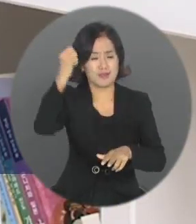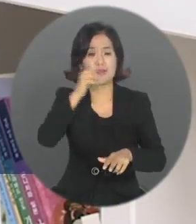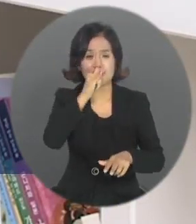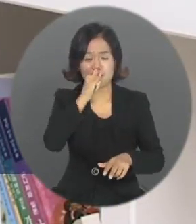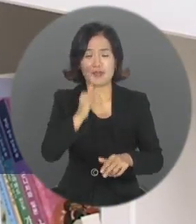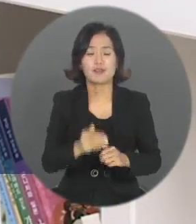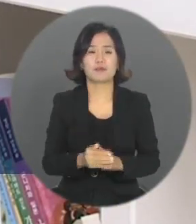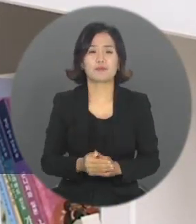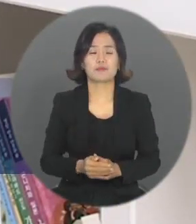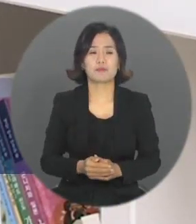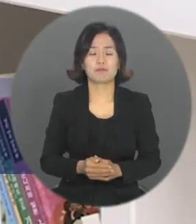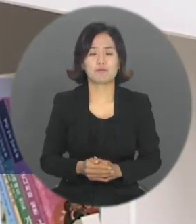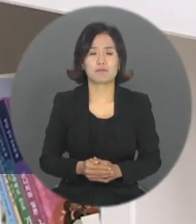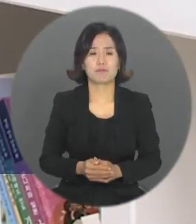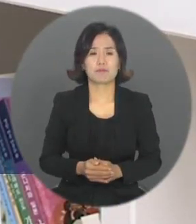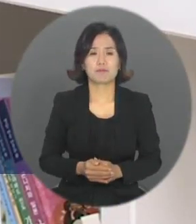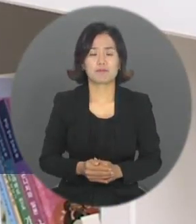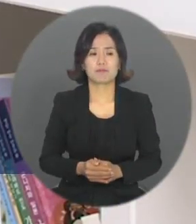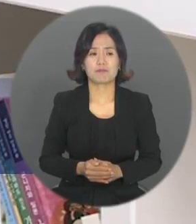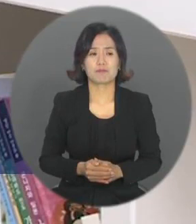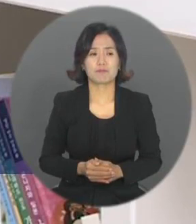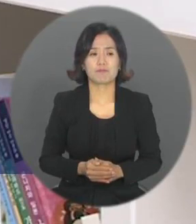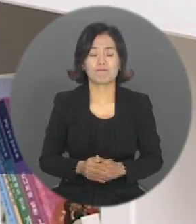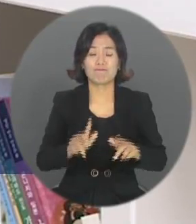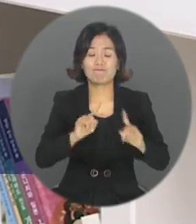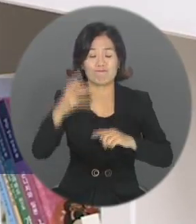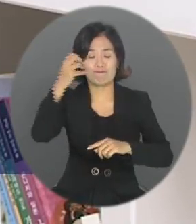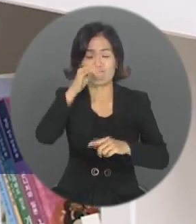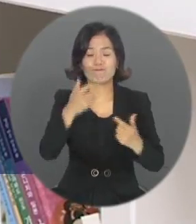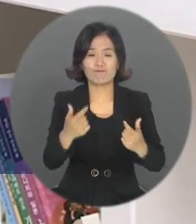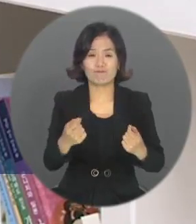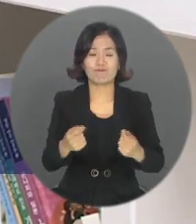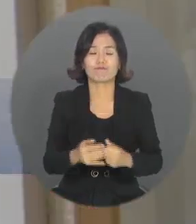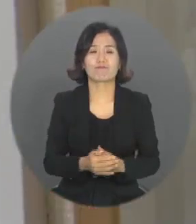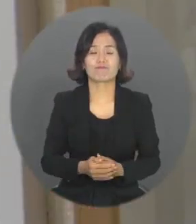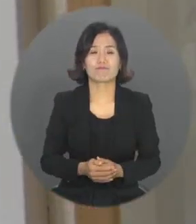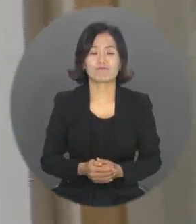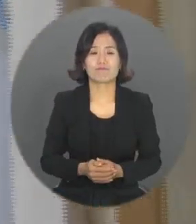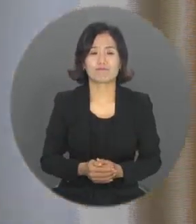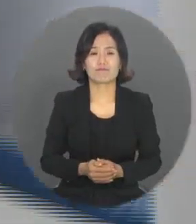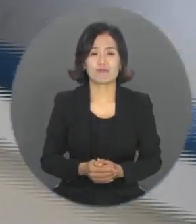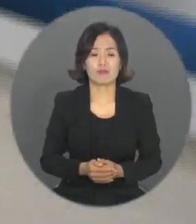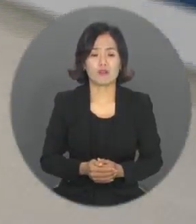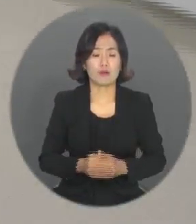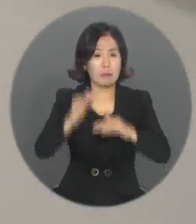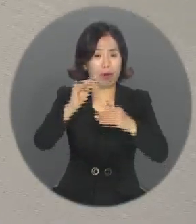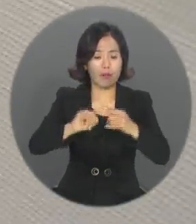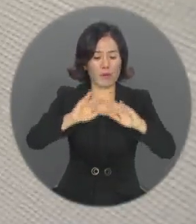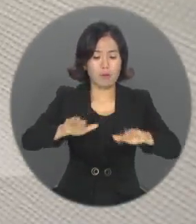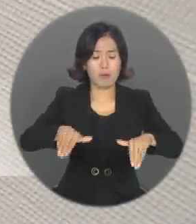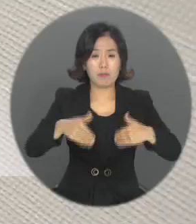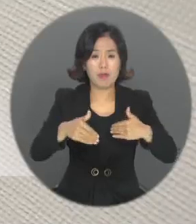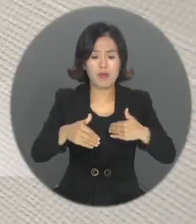recuerdo esas palabras que ella me decía que me hería tanto el corazón. 이 소식을 들은 전남대